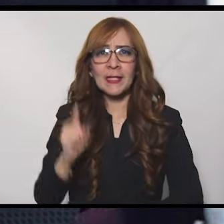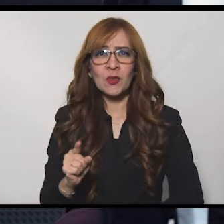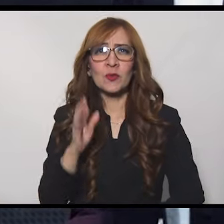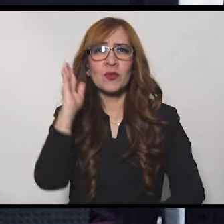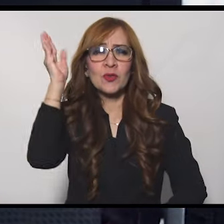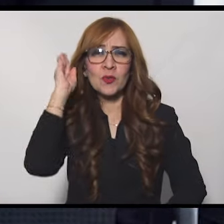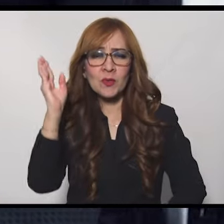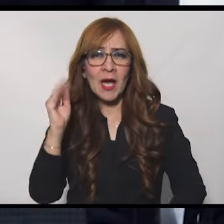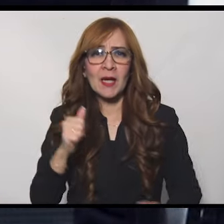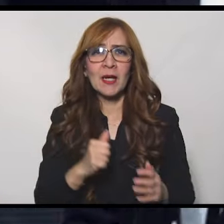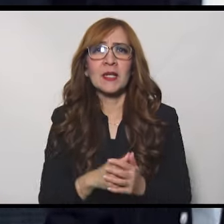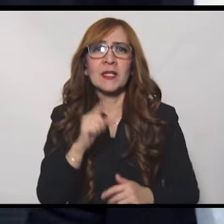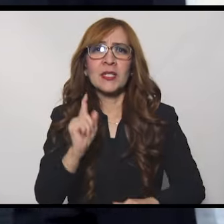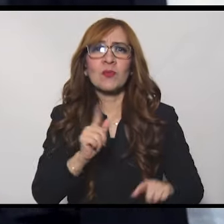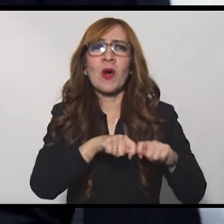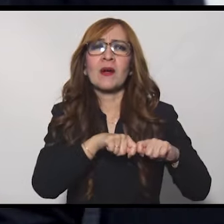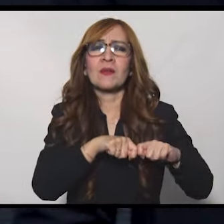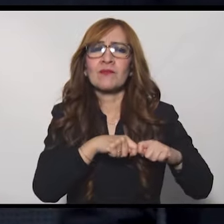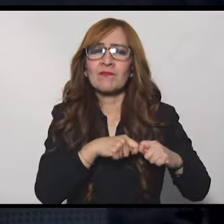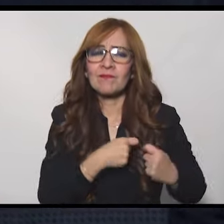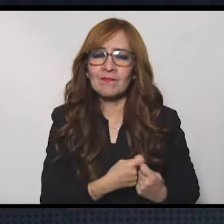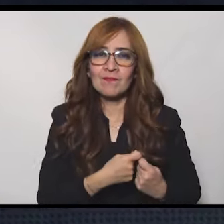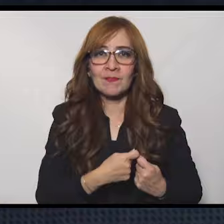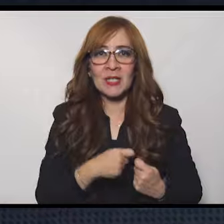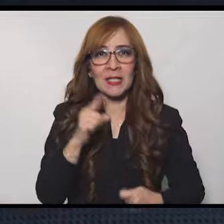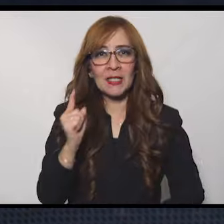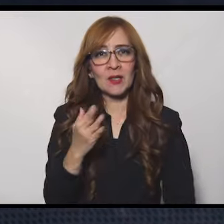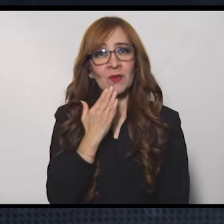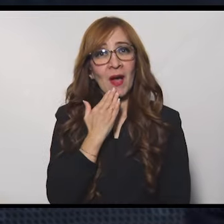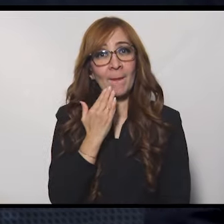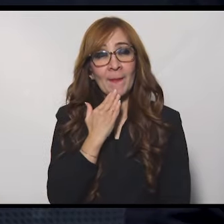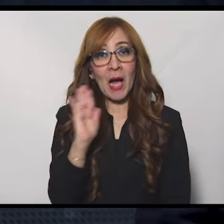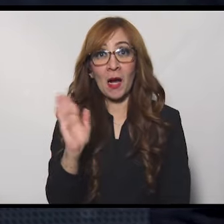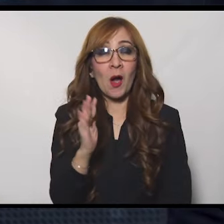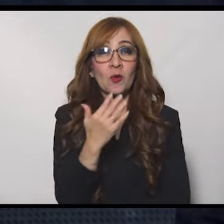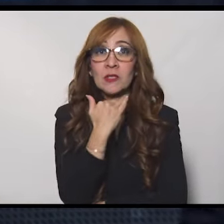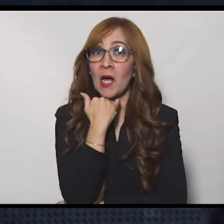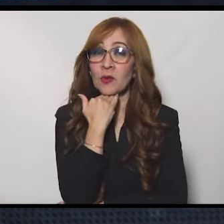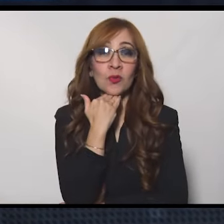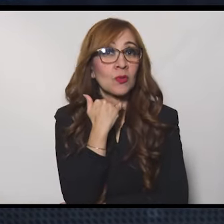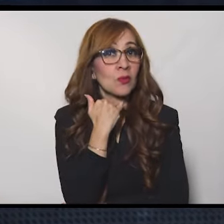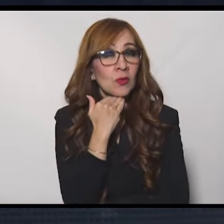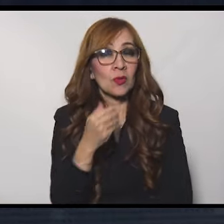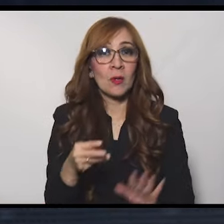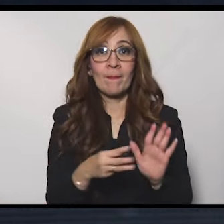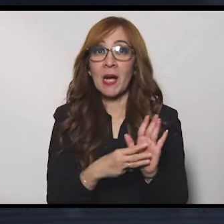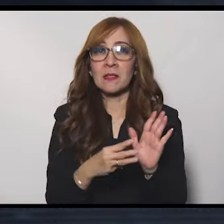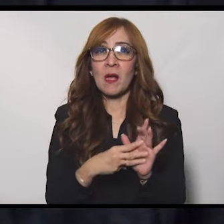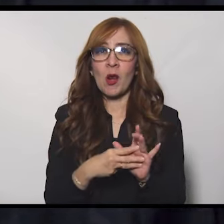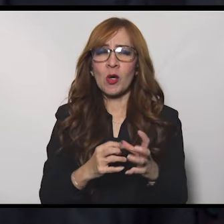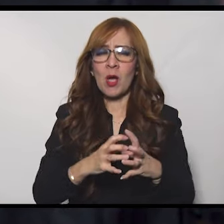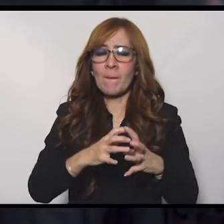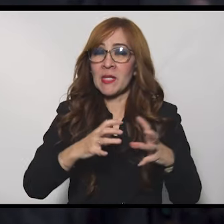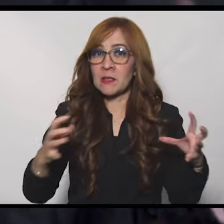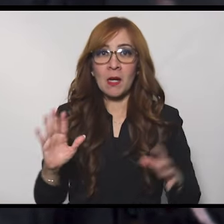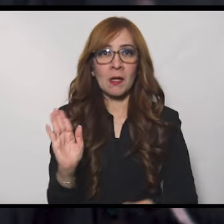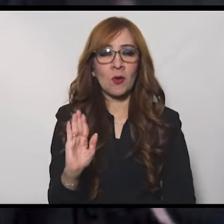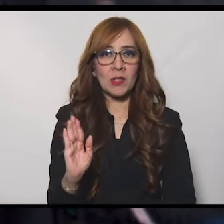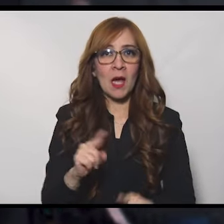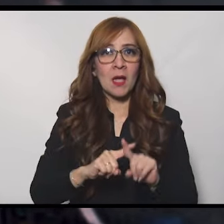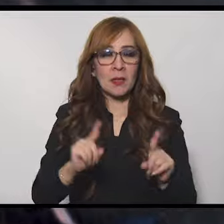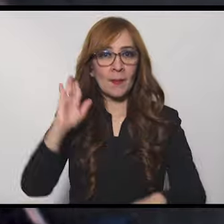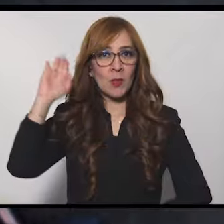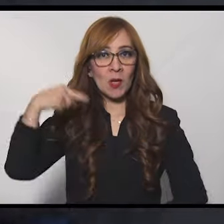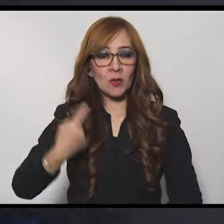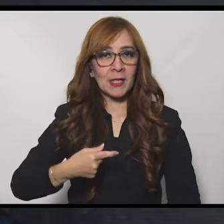brokenness. Brokenness itu hal yang simple. Gak usah sampai tunggu masalah melanda. Tapi brokenness adalah ketika